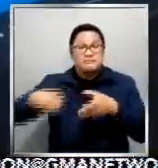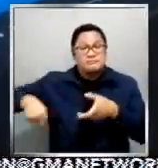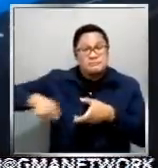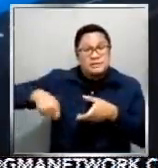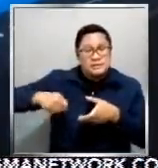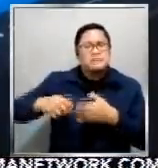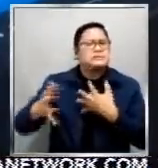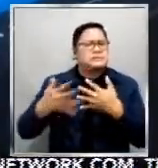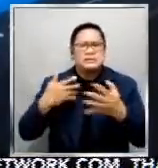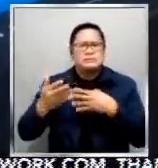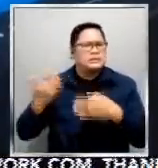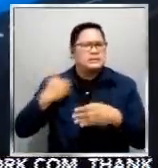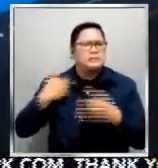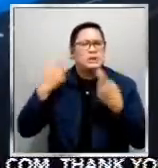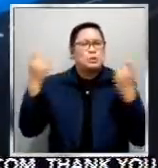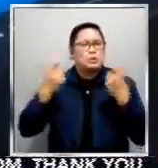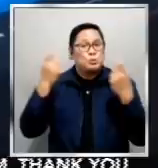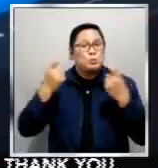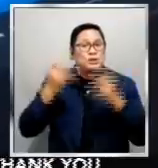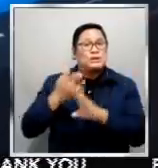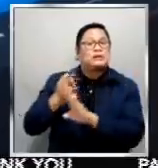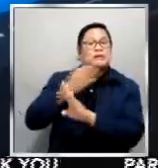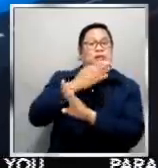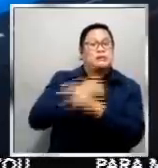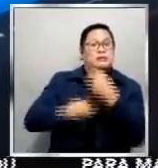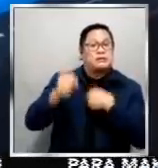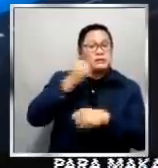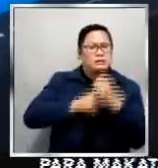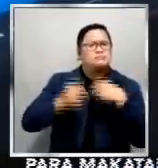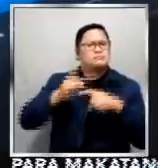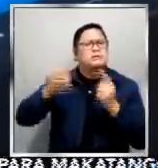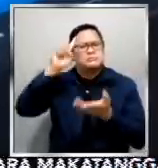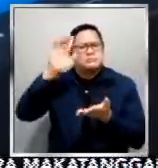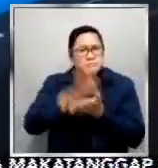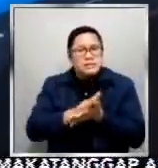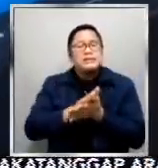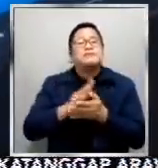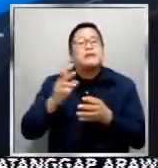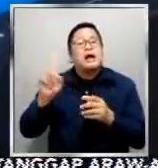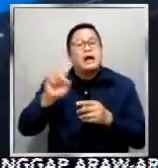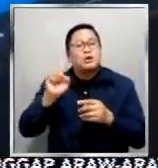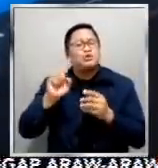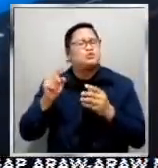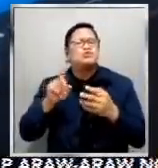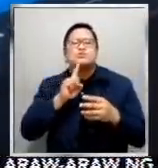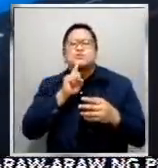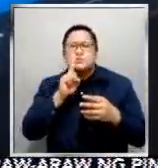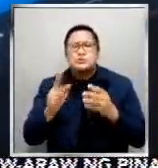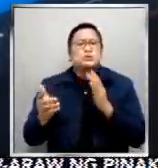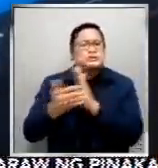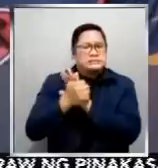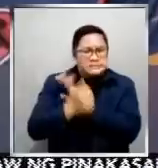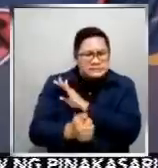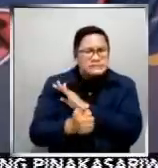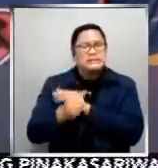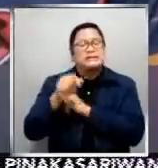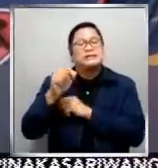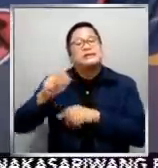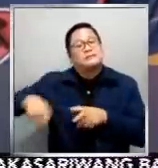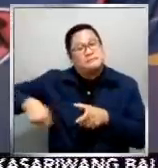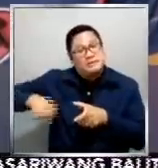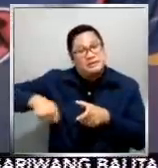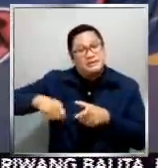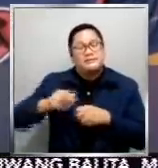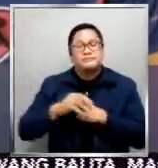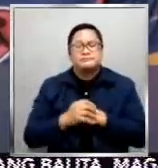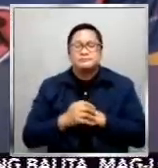nakalipas sa taon, ay hindi pa rin nawawala ang paniniwala sa angking galing ng mga Pilipinong tirador sa bilyar si Jeff. Sa lakas ng